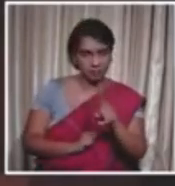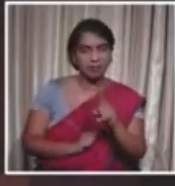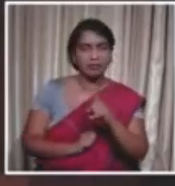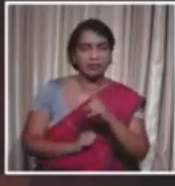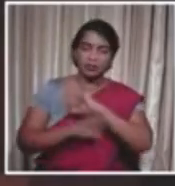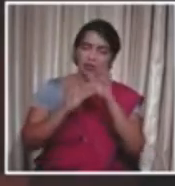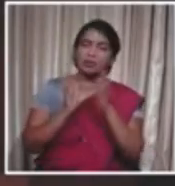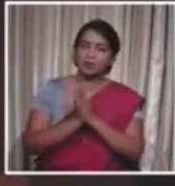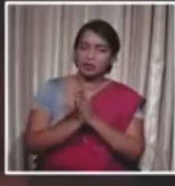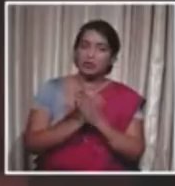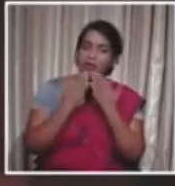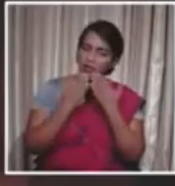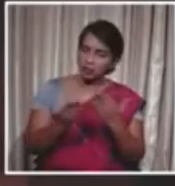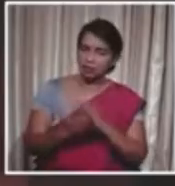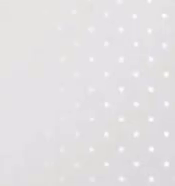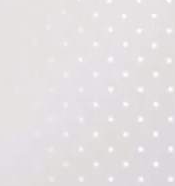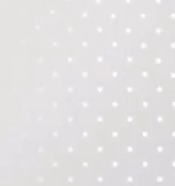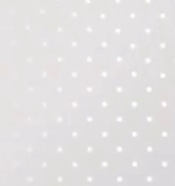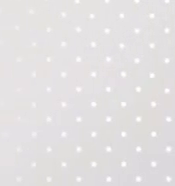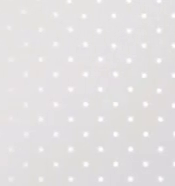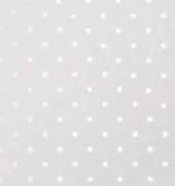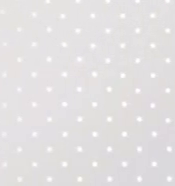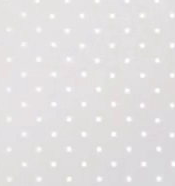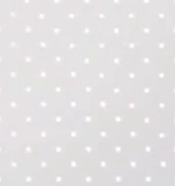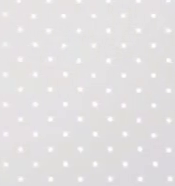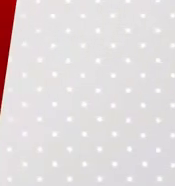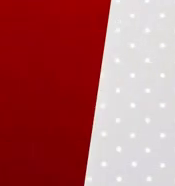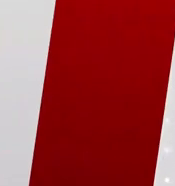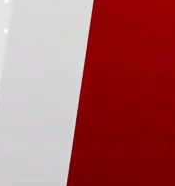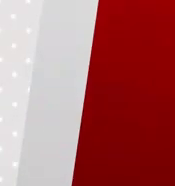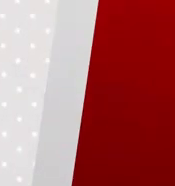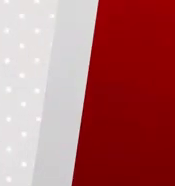රොසිරු දිනාටම මේ ස්තුතිය ප්‍රකාශ කරමි ස්තුතිය